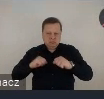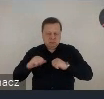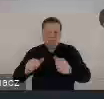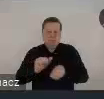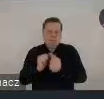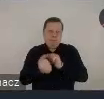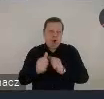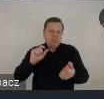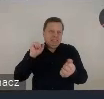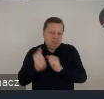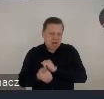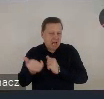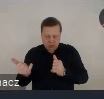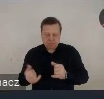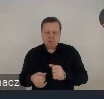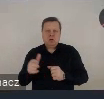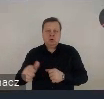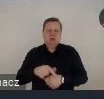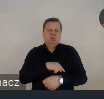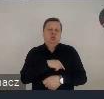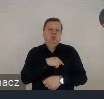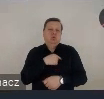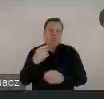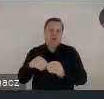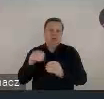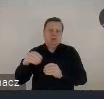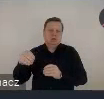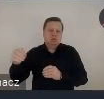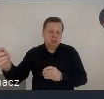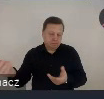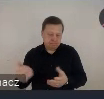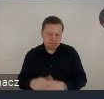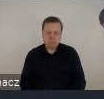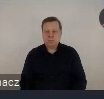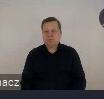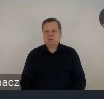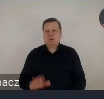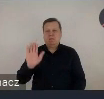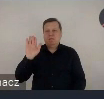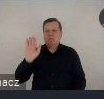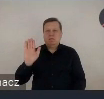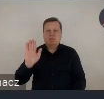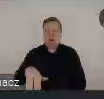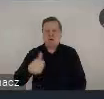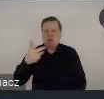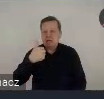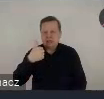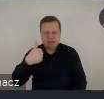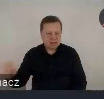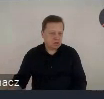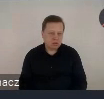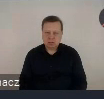zmian w zarządzie może trwać dłuższy czas, może trwać nawet nie dni, tylko kilka tygodni, a